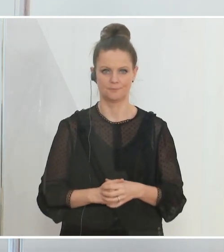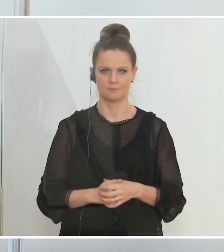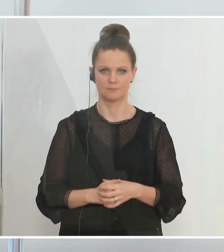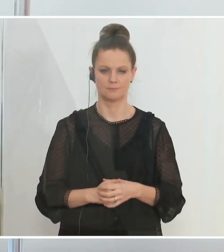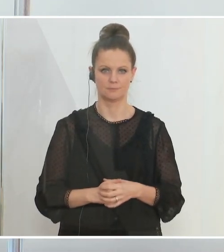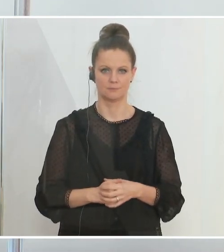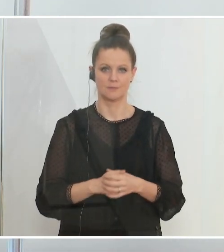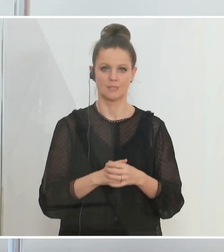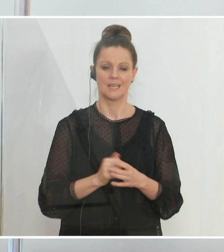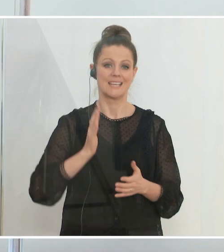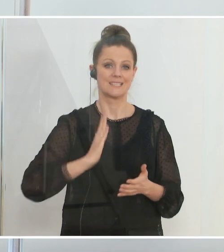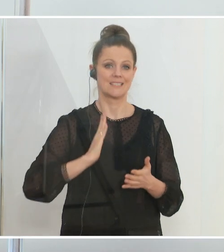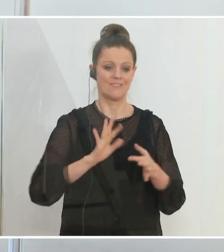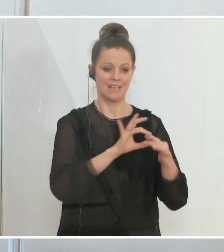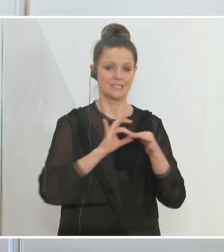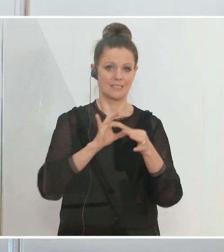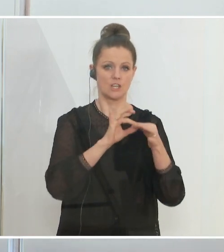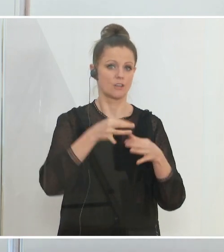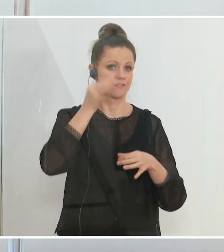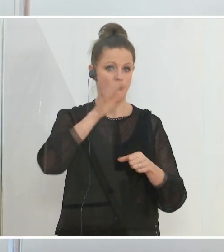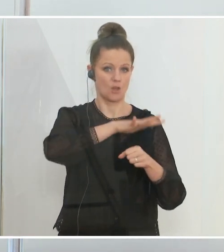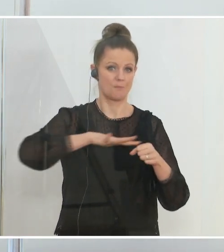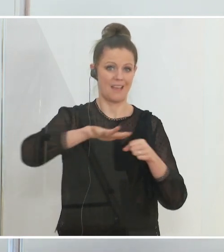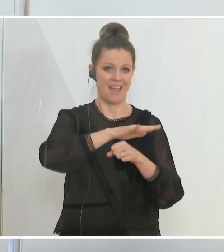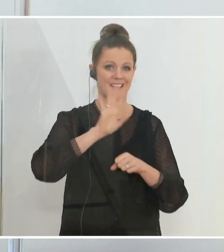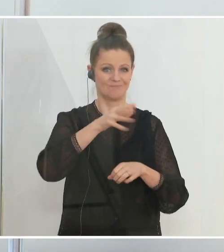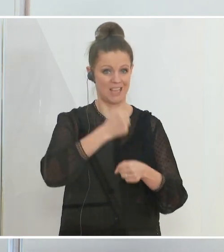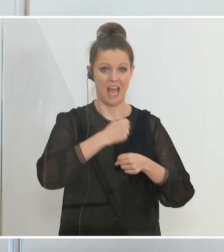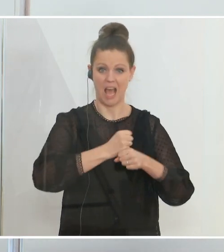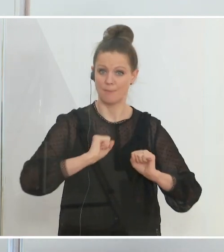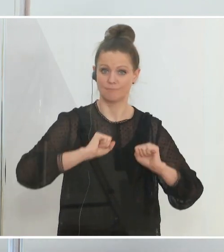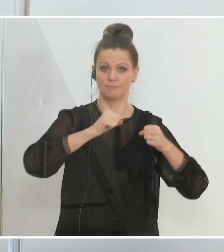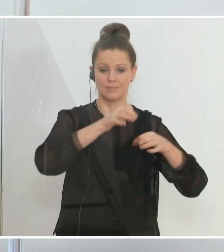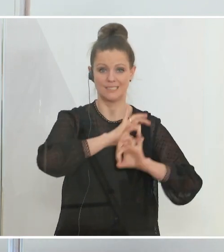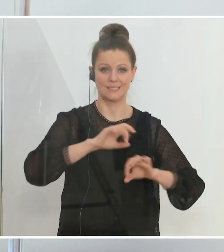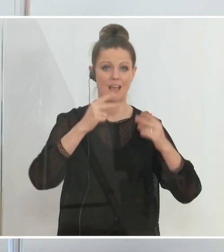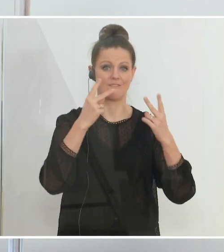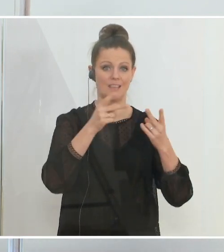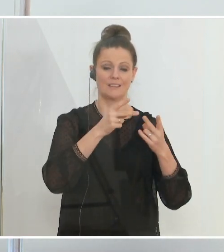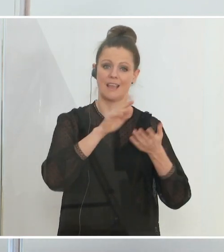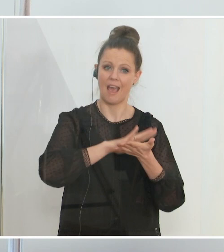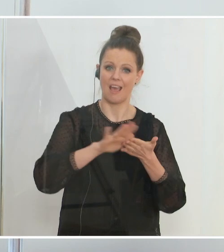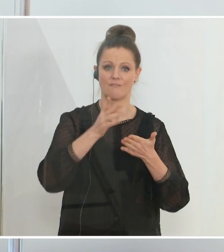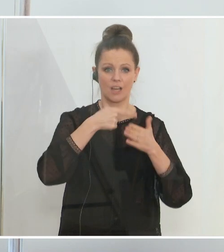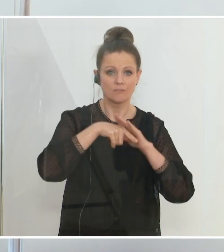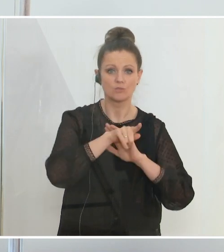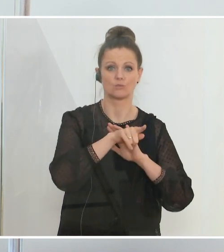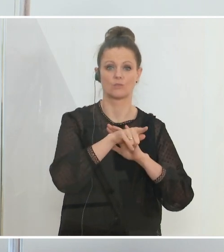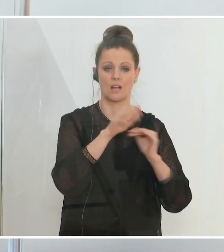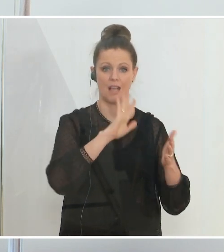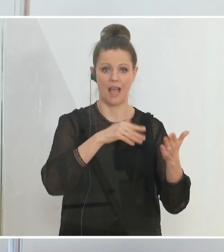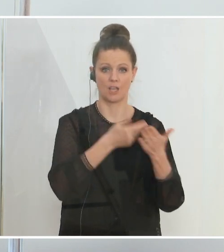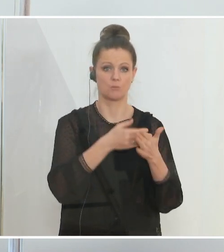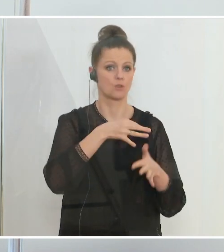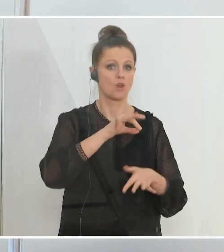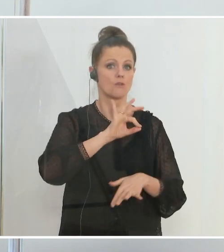durch die Zivilgesellschaft im Frauenbereich ausgeübt wird, ist oft eine wichtige erste niederschwellige Anlaufstelle für die Frauen und Mädchen, auch